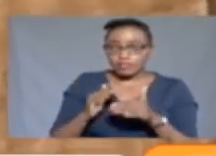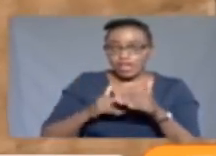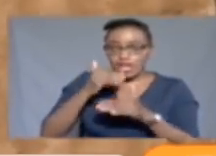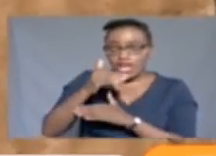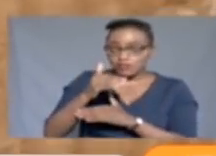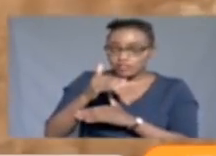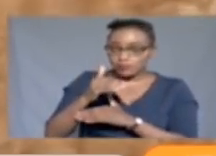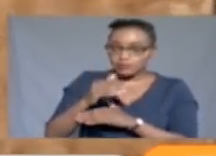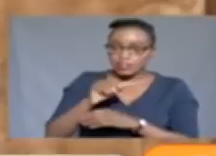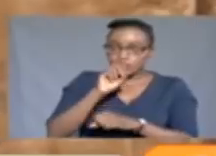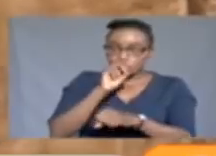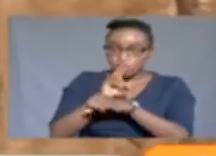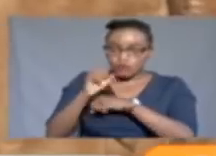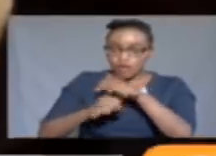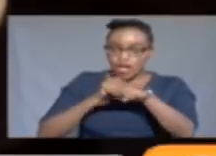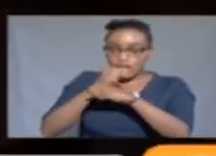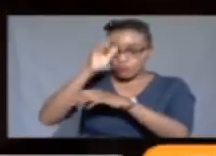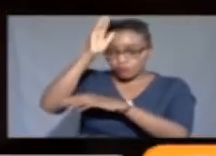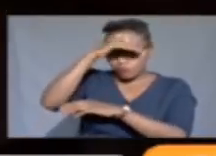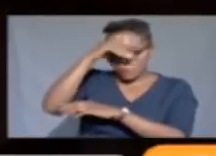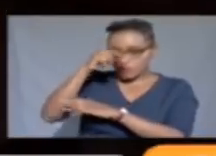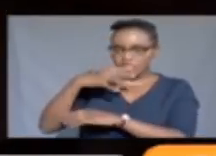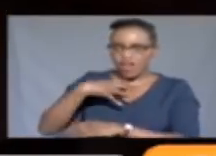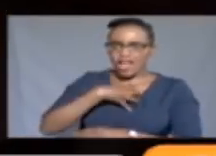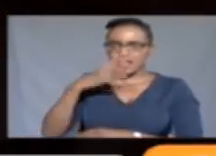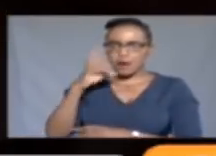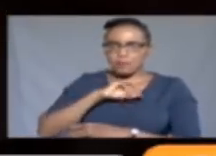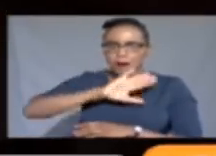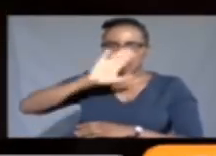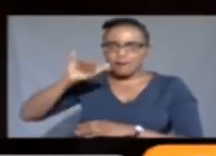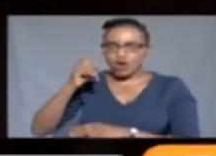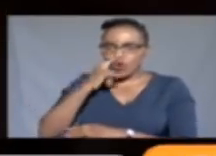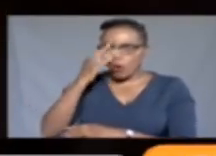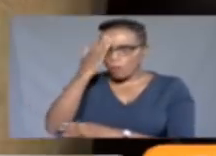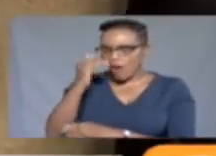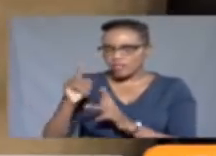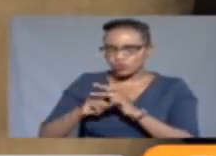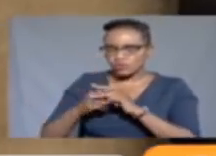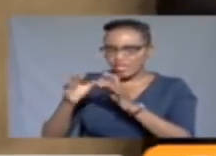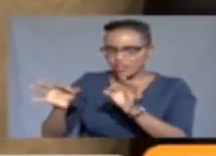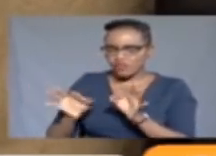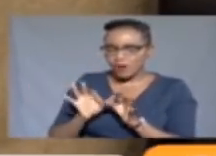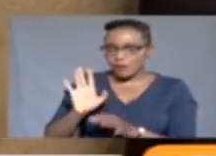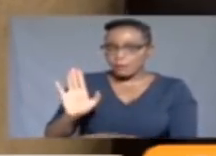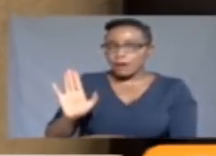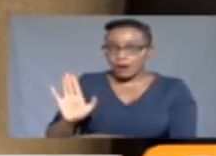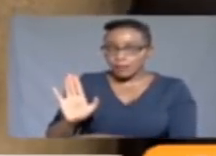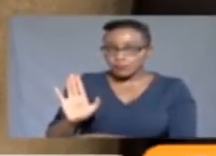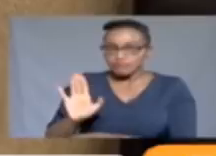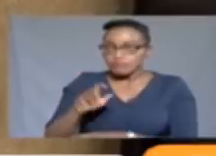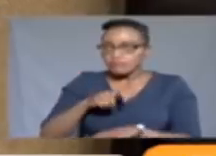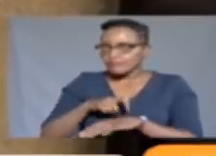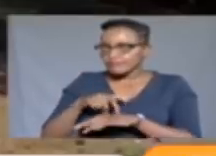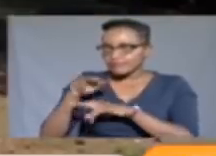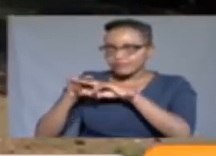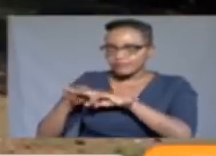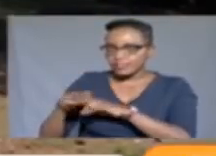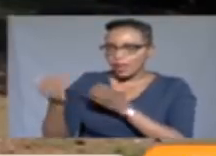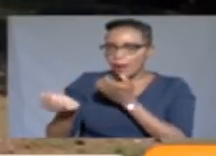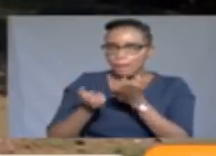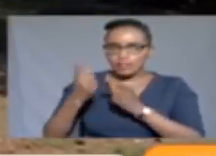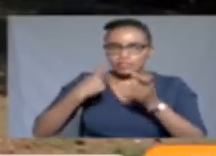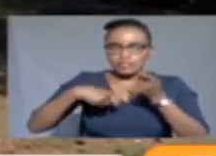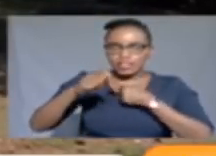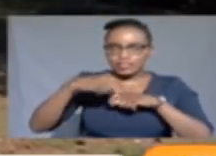miaka 12 jeshini, Soget alistaafu na kurudi nyumbani ili kuanzisha familia yake, huku akitegemea biashara ya